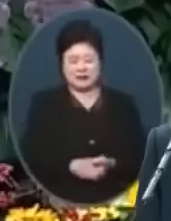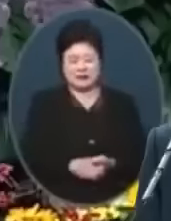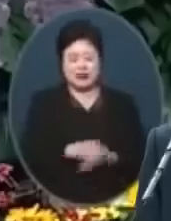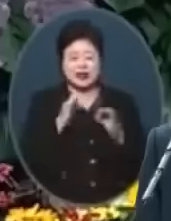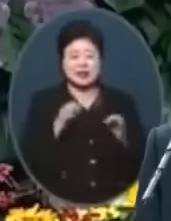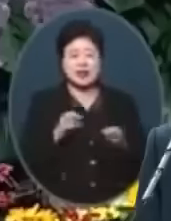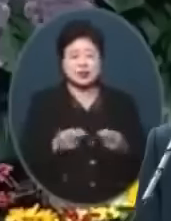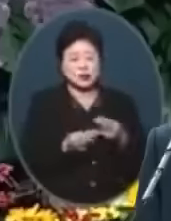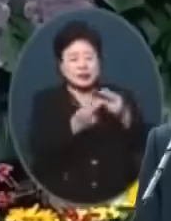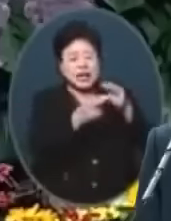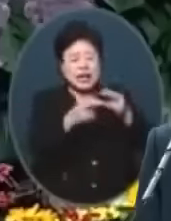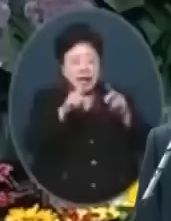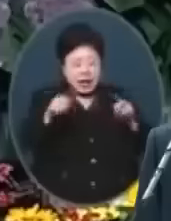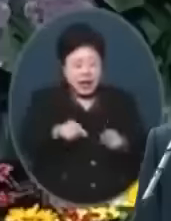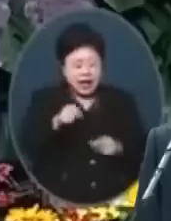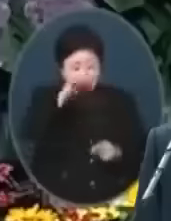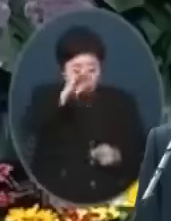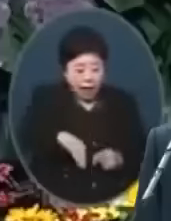은행 통장 빨리 가져와.